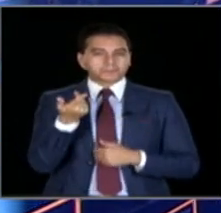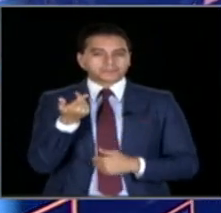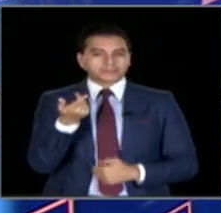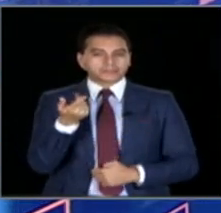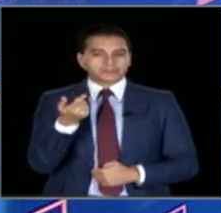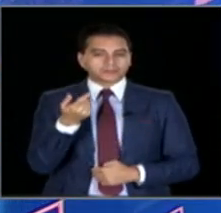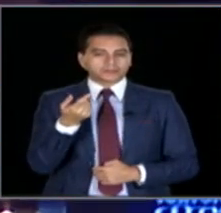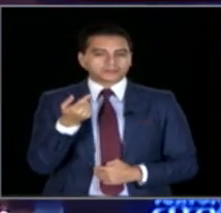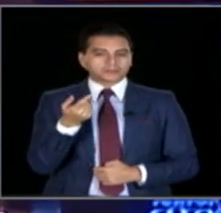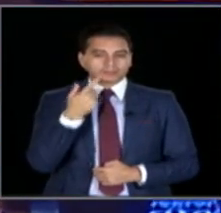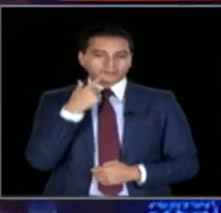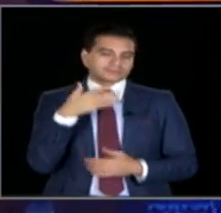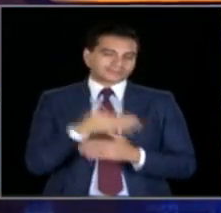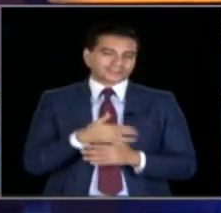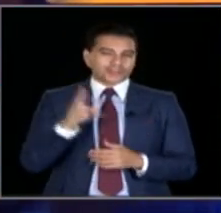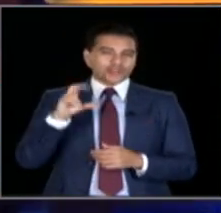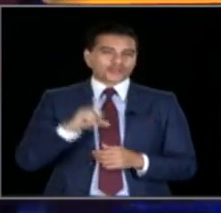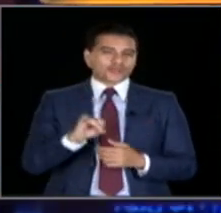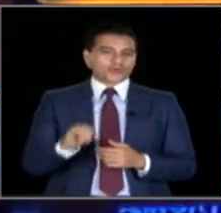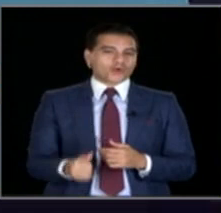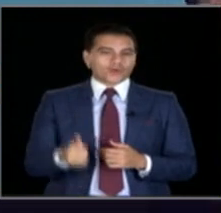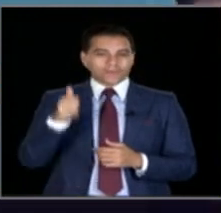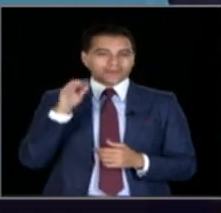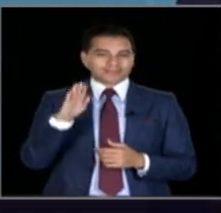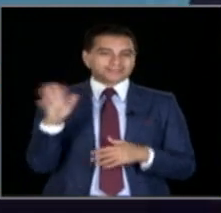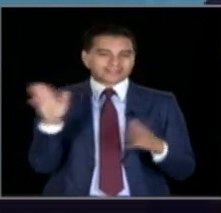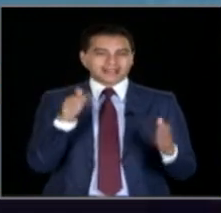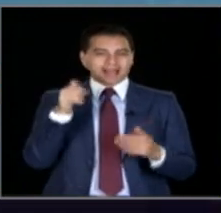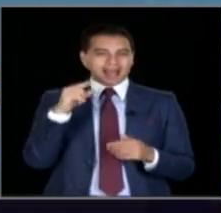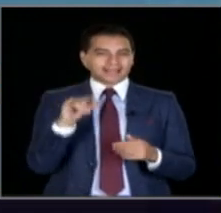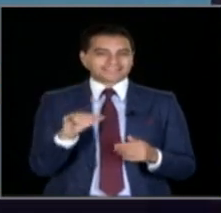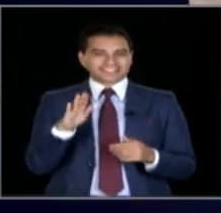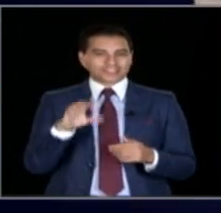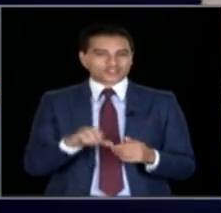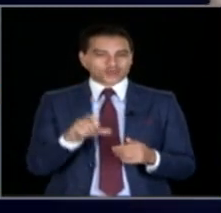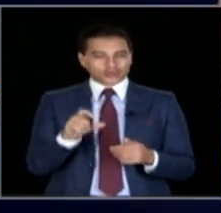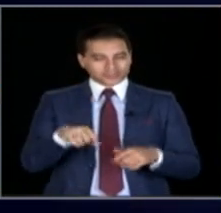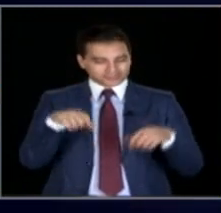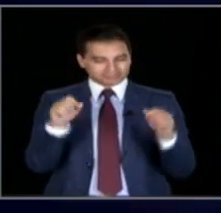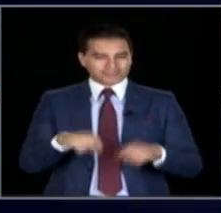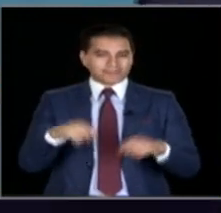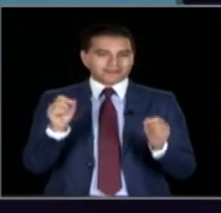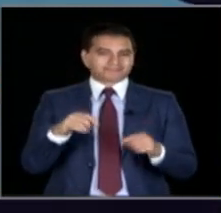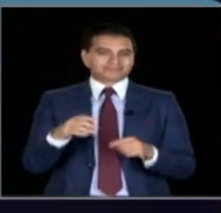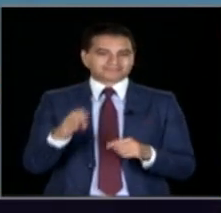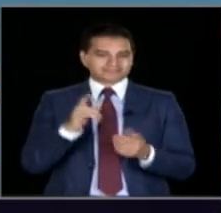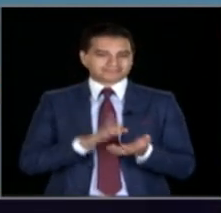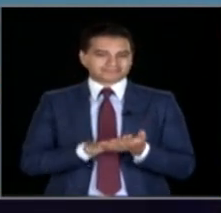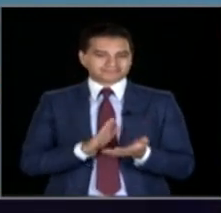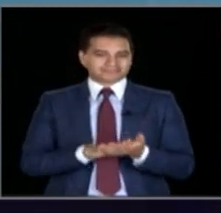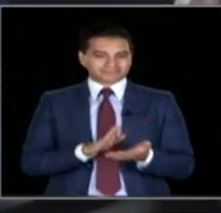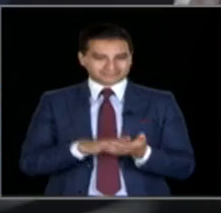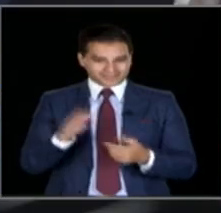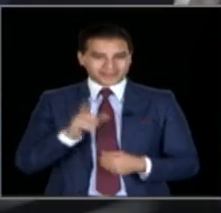توماس إديسون. يا عمز دوس على البازر. توماس إديسون. توماس إديسون، برافو عليك، إجابة